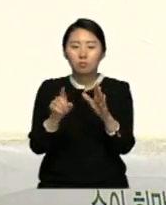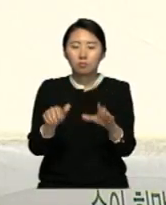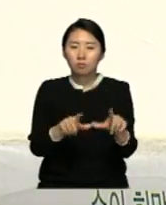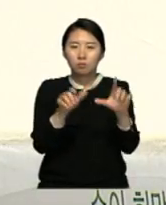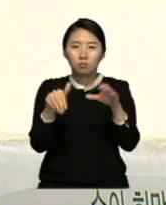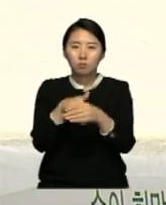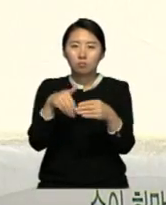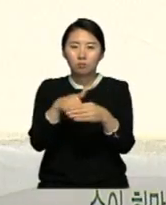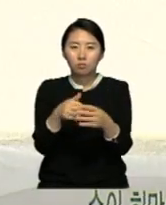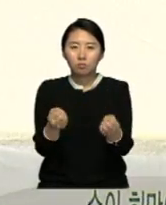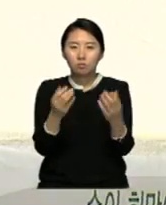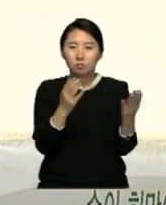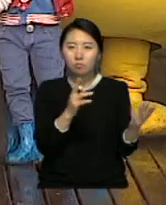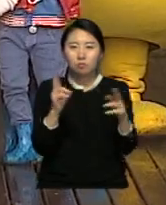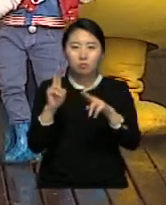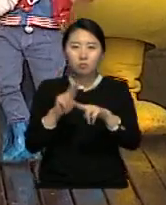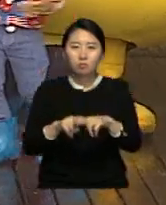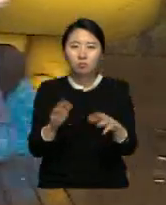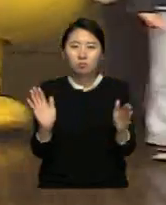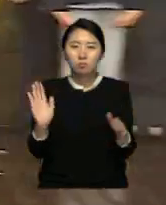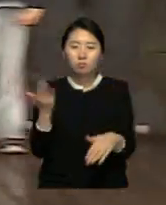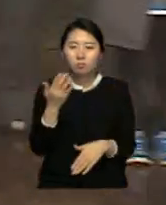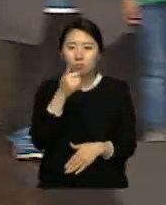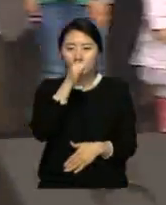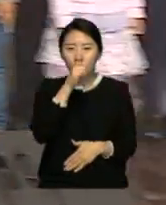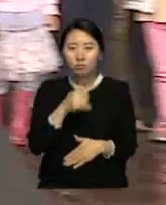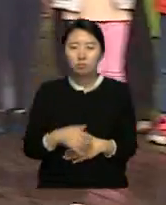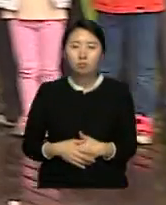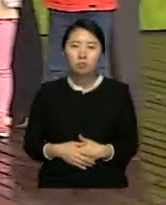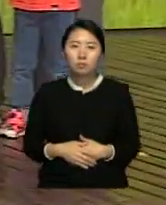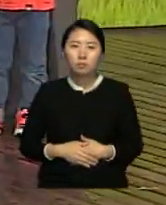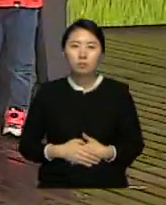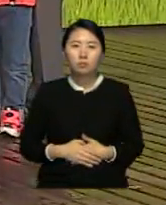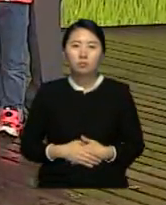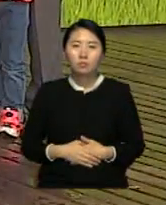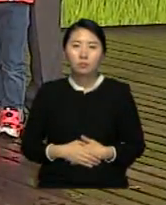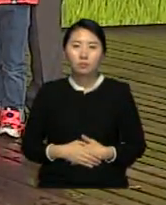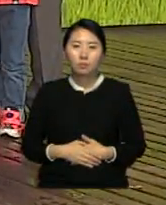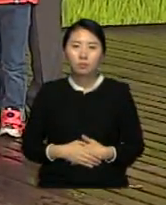산림문화 축제로 자리 잡고 있습니다. 서울경기 케이블TV 지역부입니다.